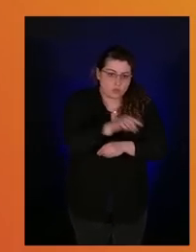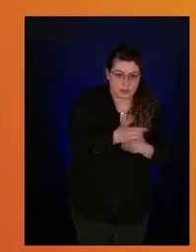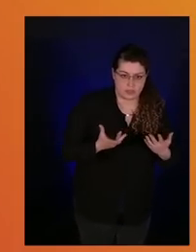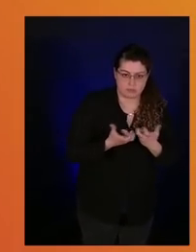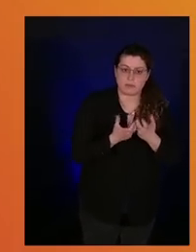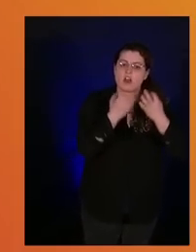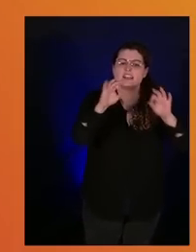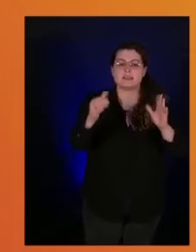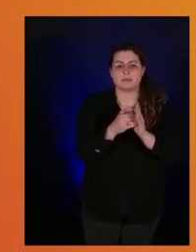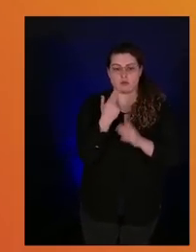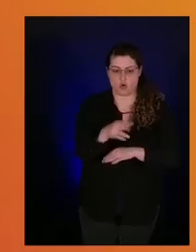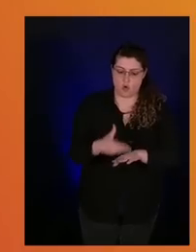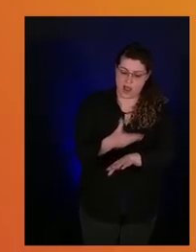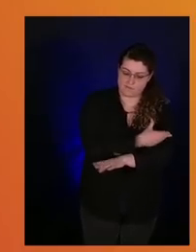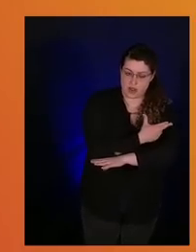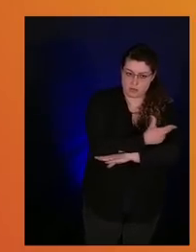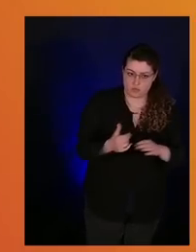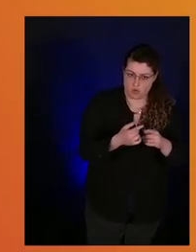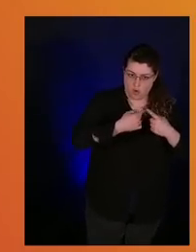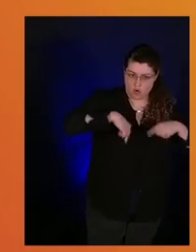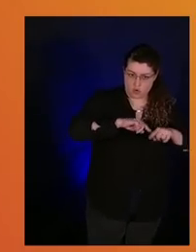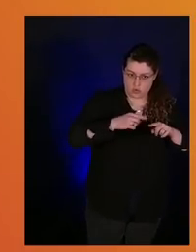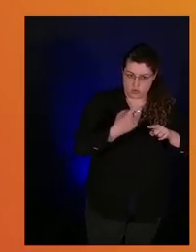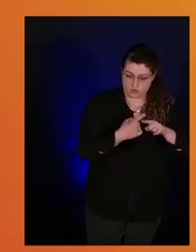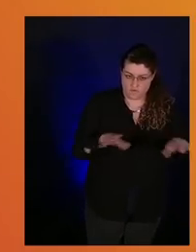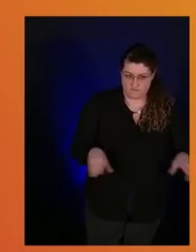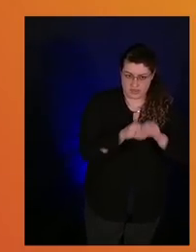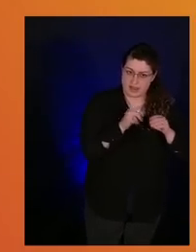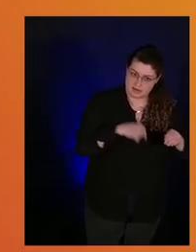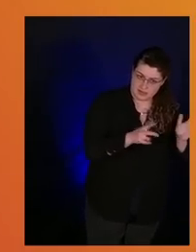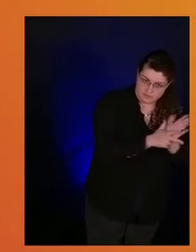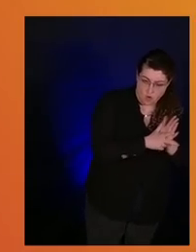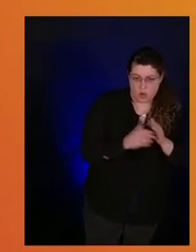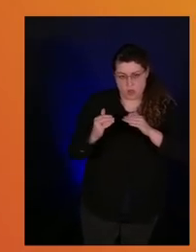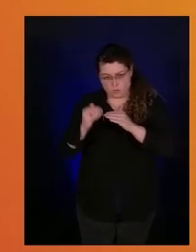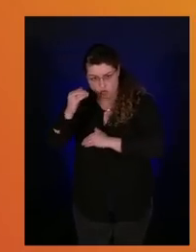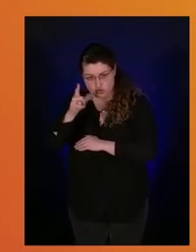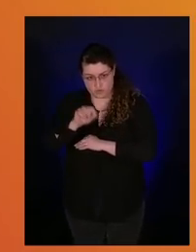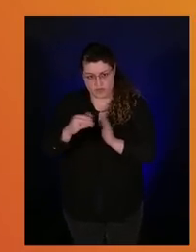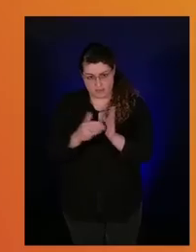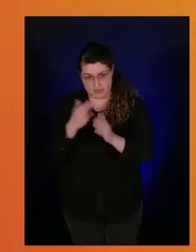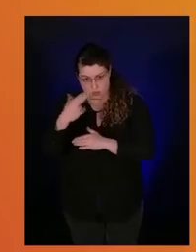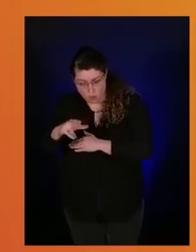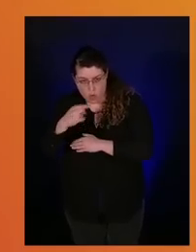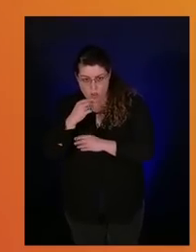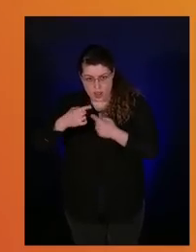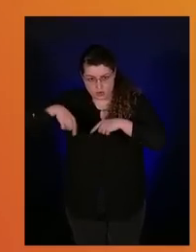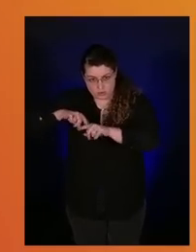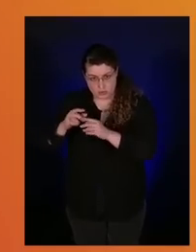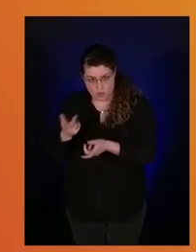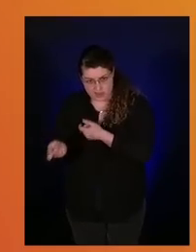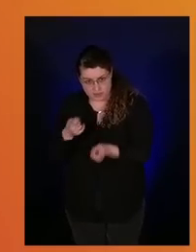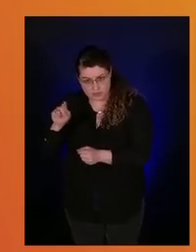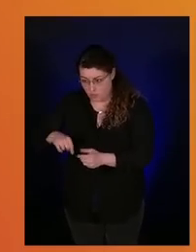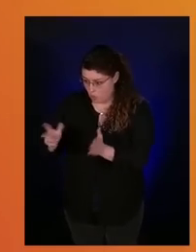000 euros, l'aval du bureau confédéral est requis et pour les montants de 20 000 euros, l'aval de la commission exécutive est